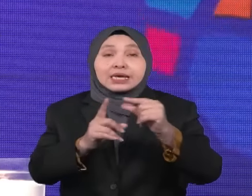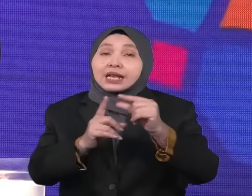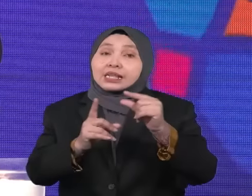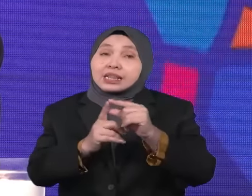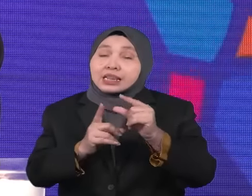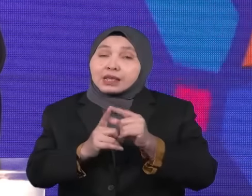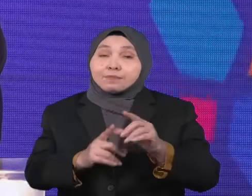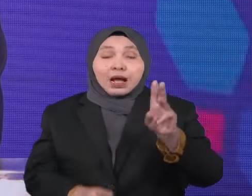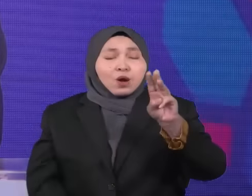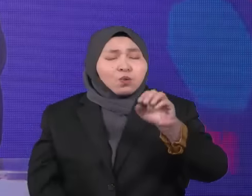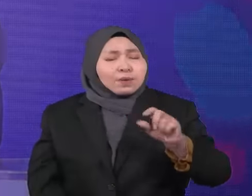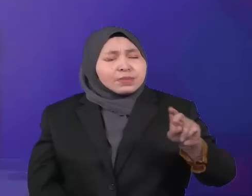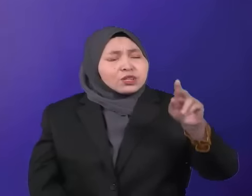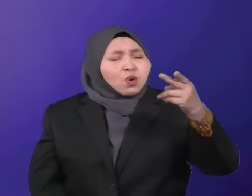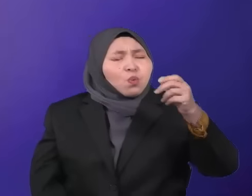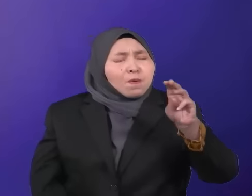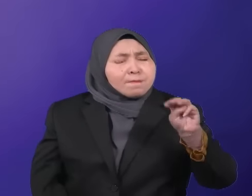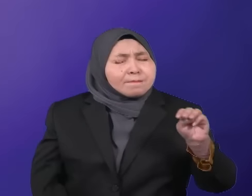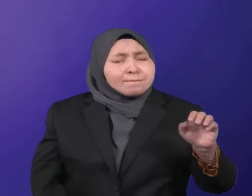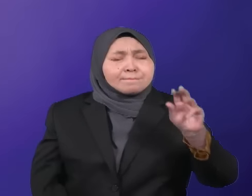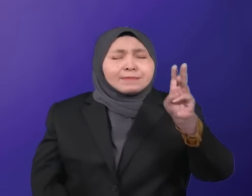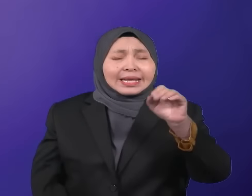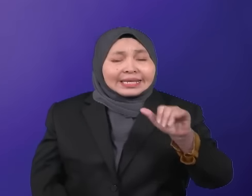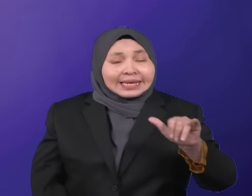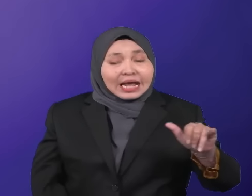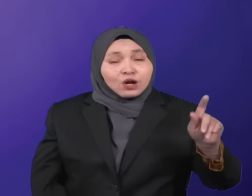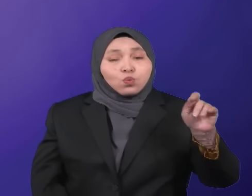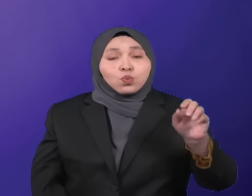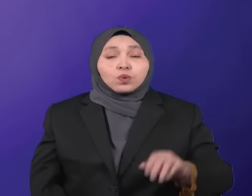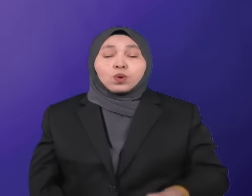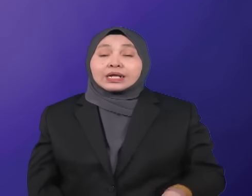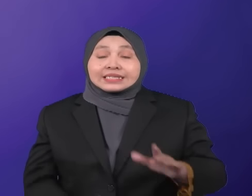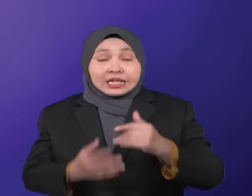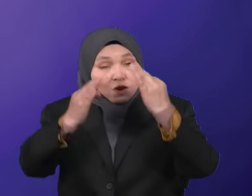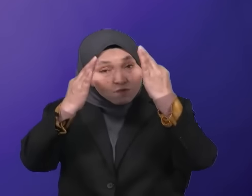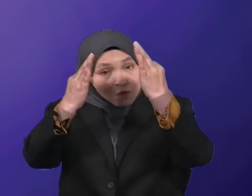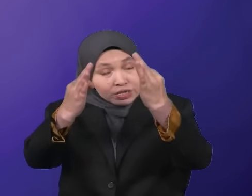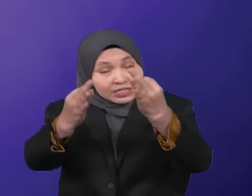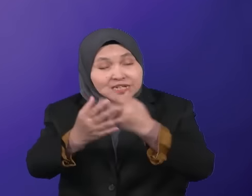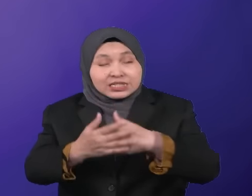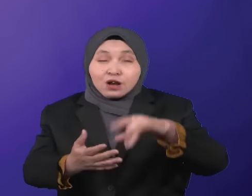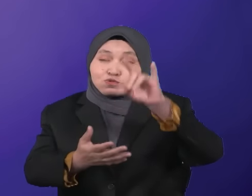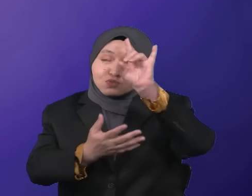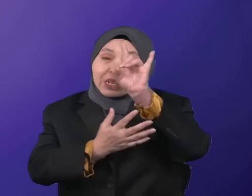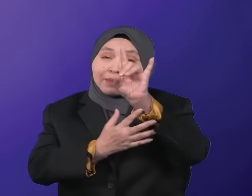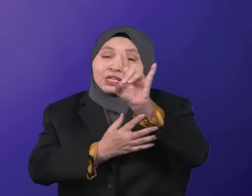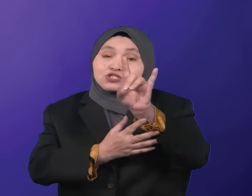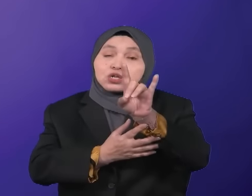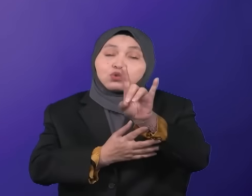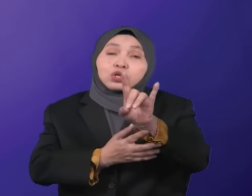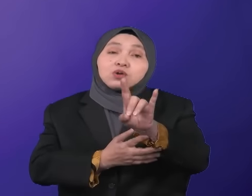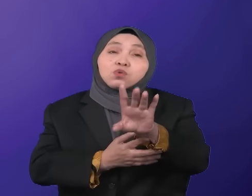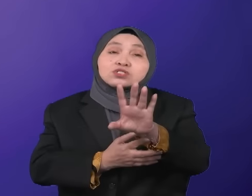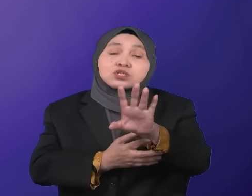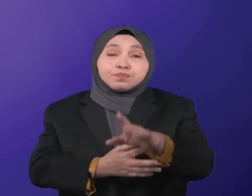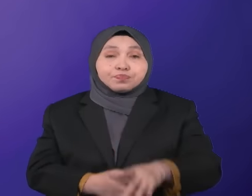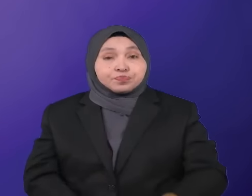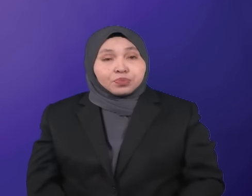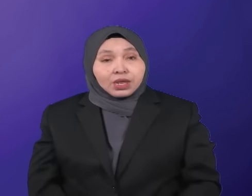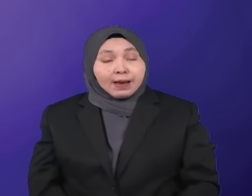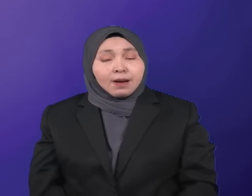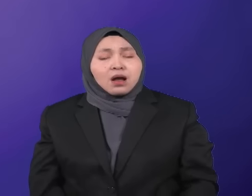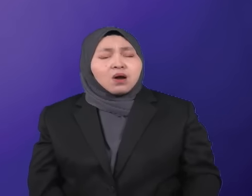wa minhum may yaqulu, iaitu fokus kita. A'udzubillahi minasyaitonir rajim.